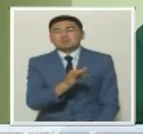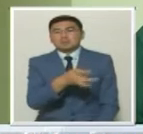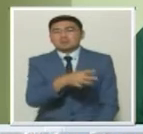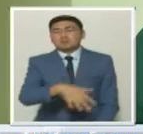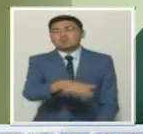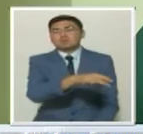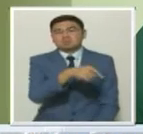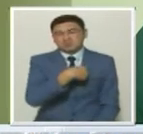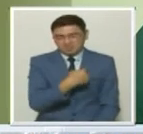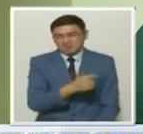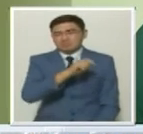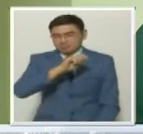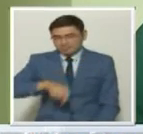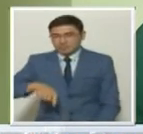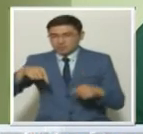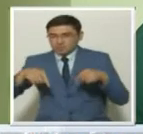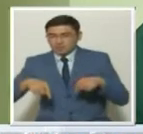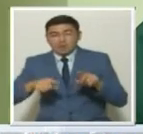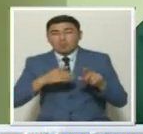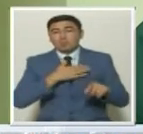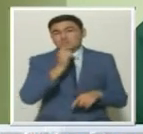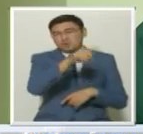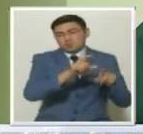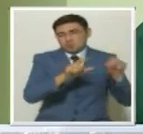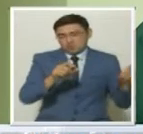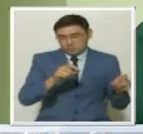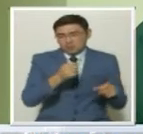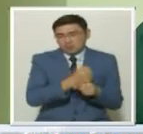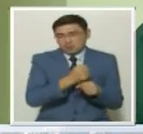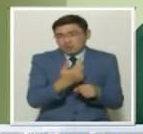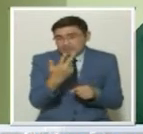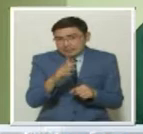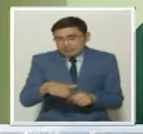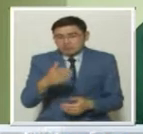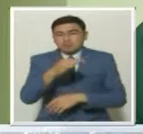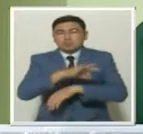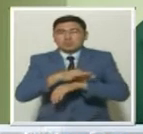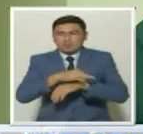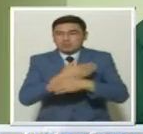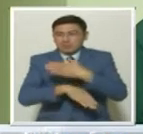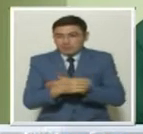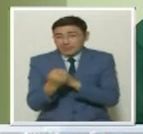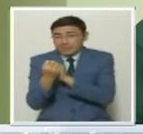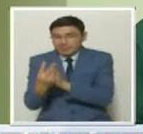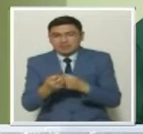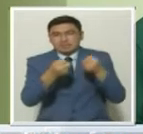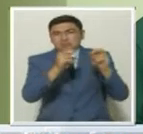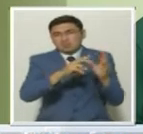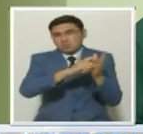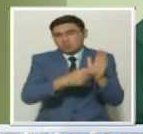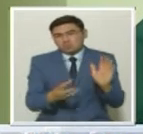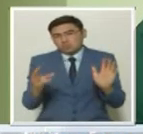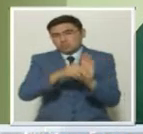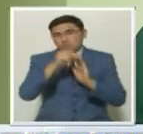Я из Тупкараганского района, работаю в школе. В нашем учебном заведении трое детей на инклюзивном обучении и 12 учатся в специальных классах.